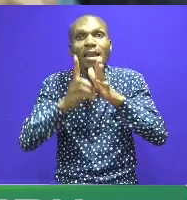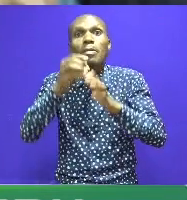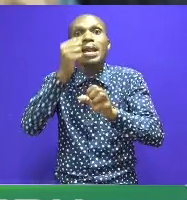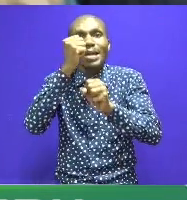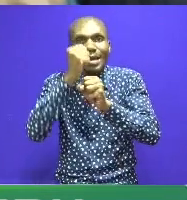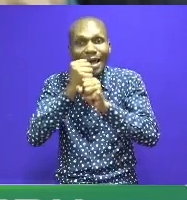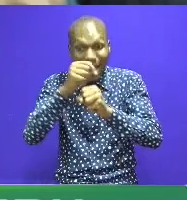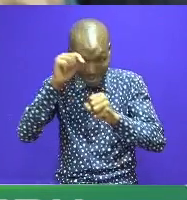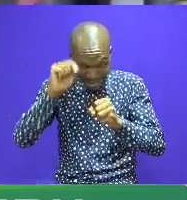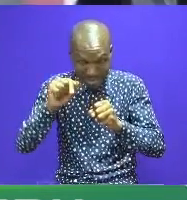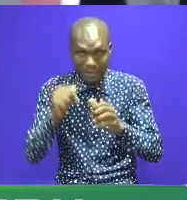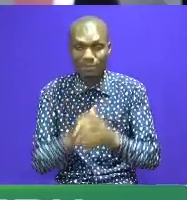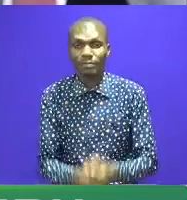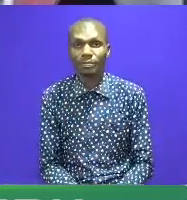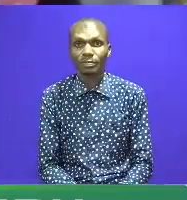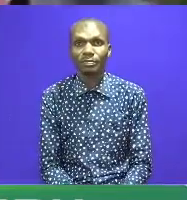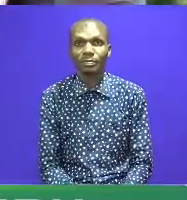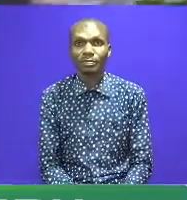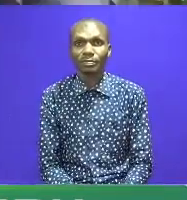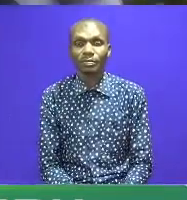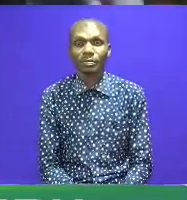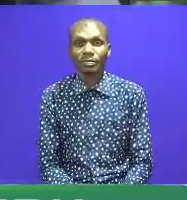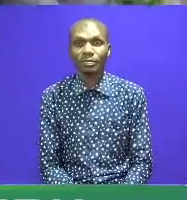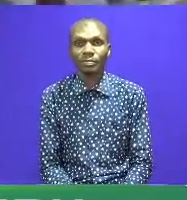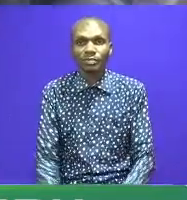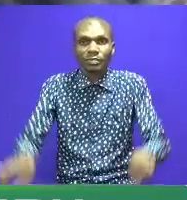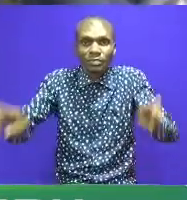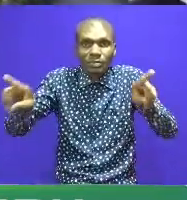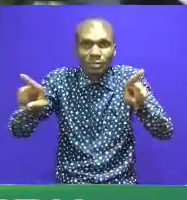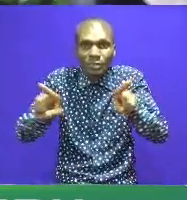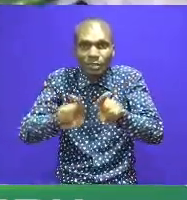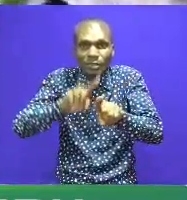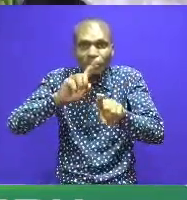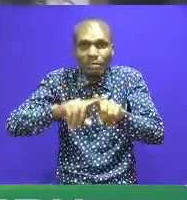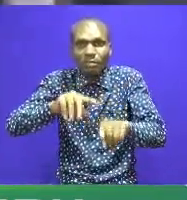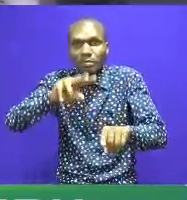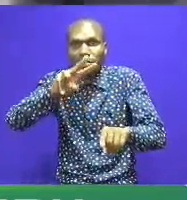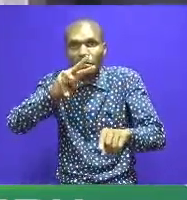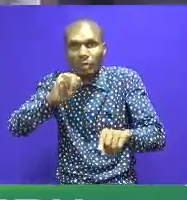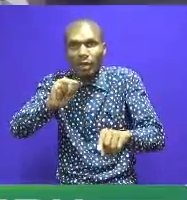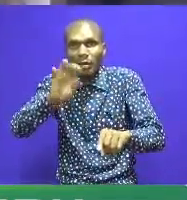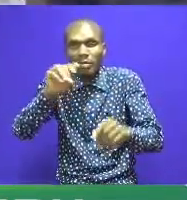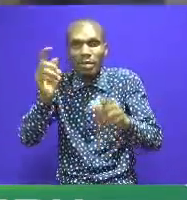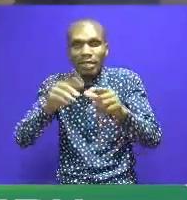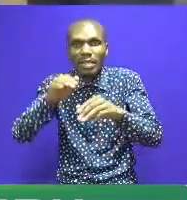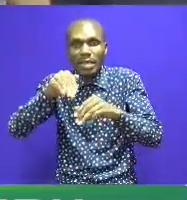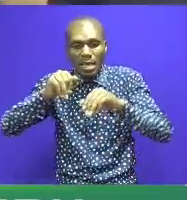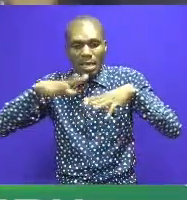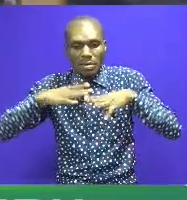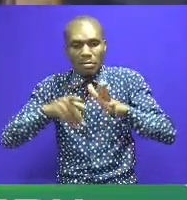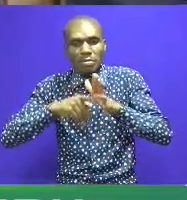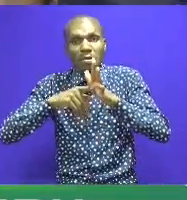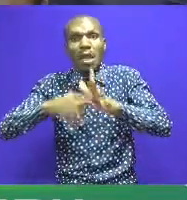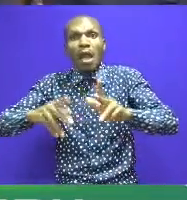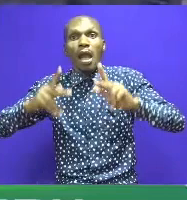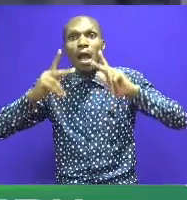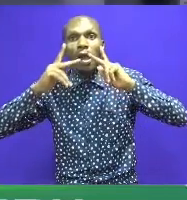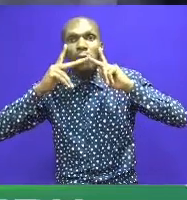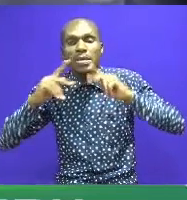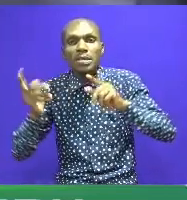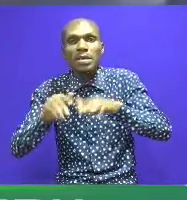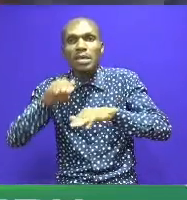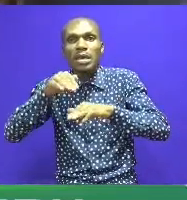tanya kokereke komesi bugirango ase chinga kicho nigo omo MCA bwenseme yo agani abantu kolenta omurembe